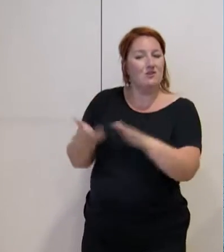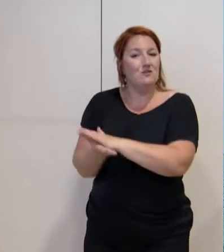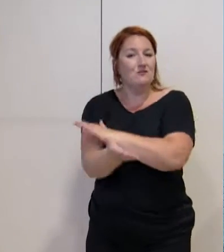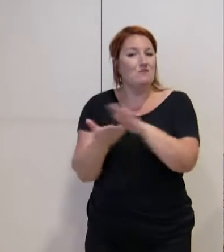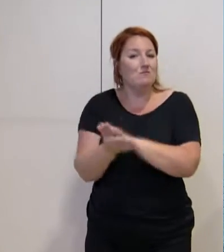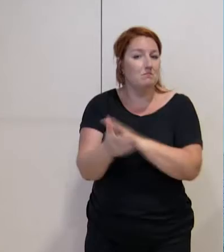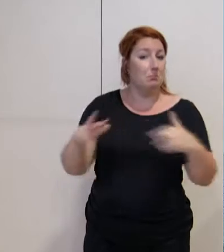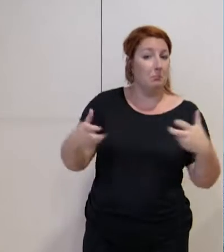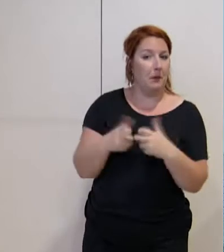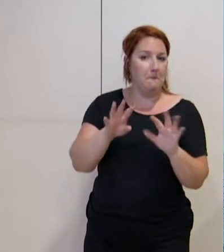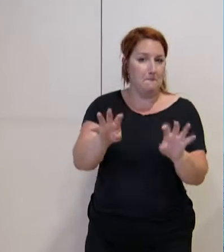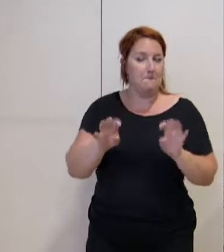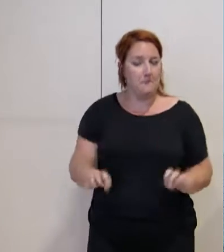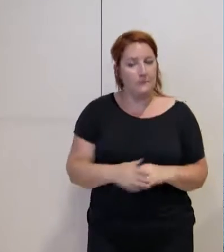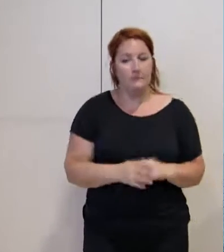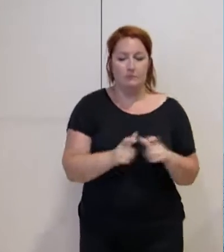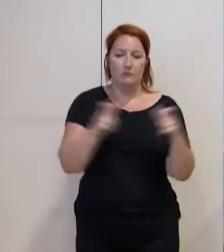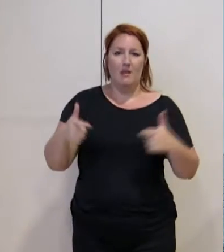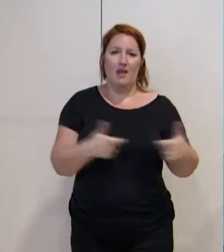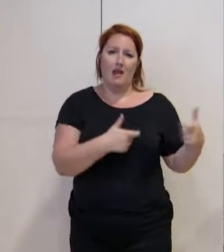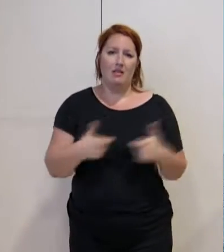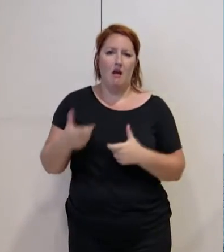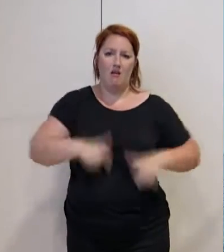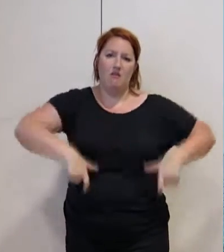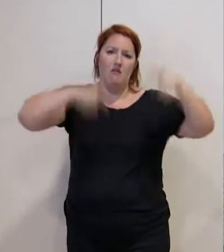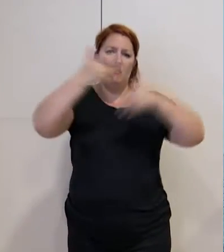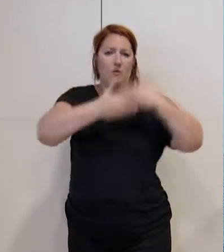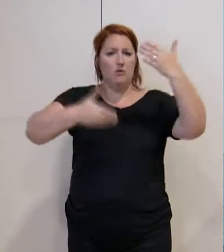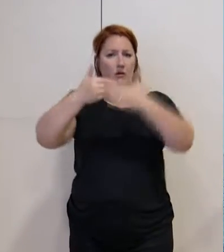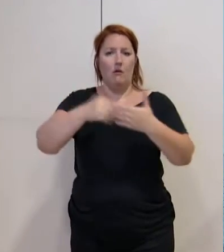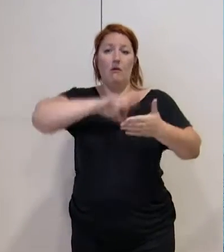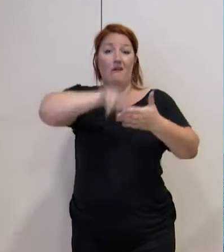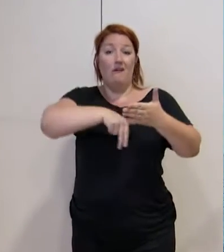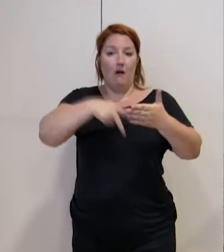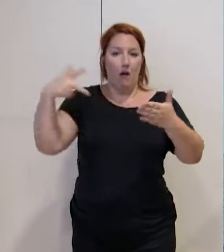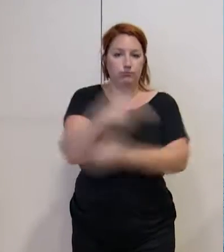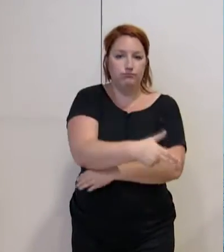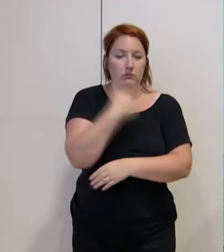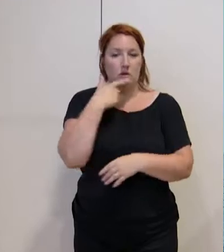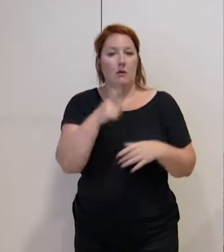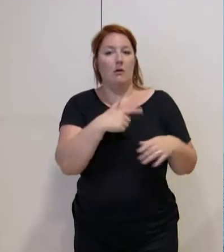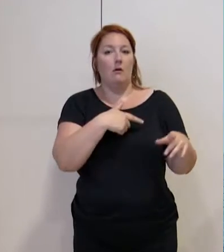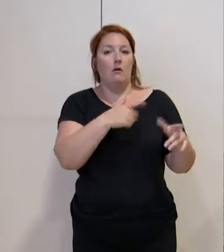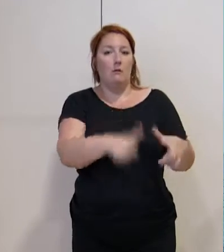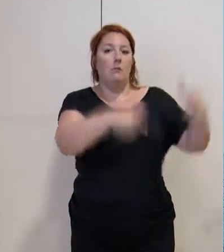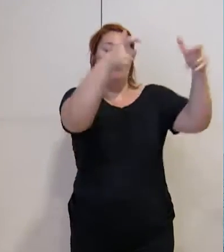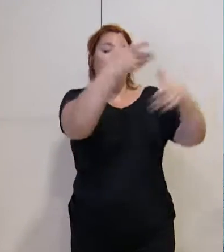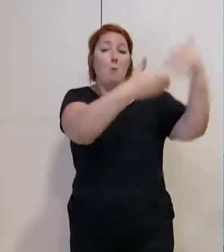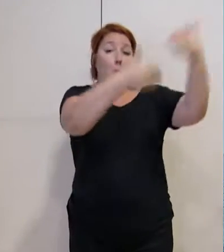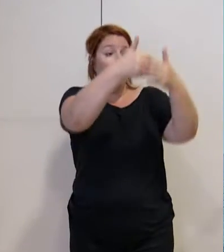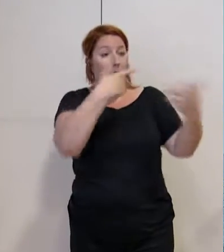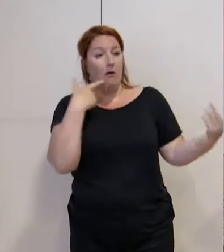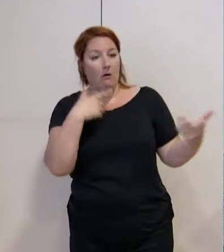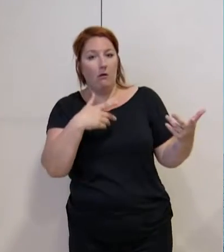avez annulé le permis de construire de l'opération Greta et signé une transaction avec le promoteur. Quelle somme à la clé? On ne sait pas.